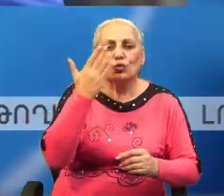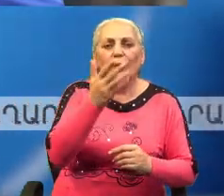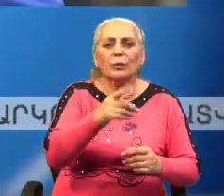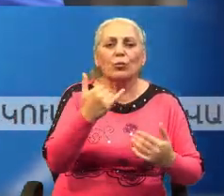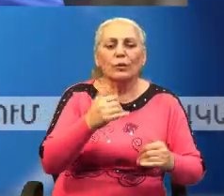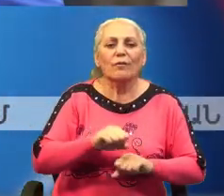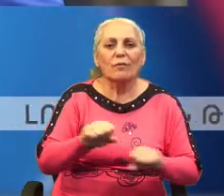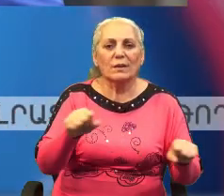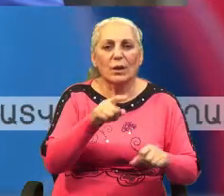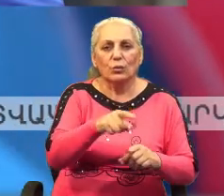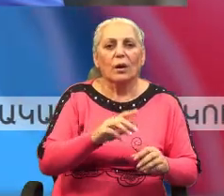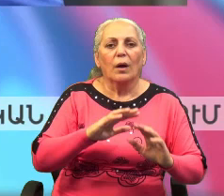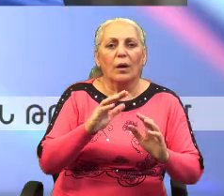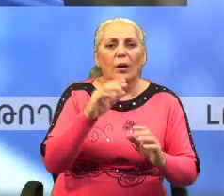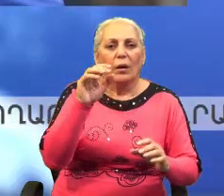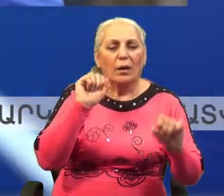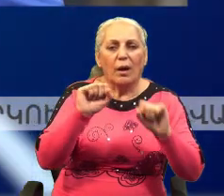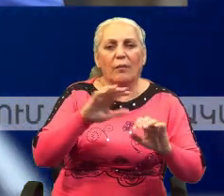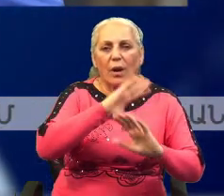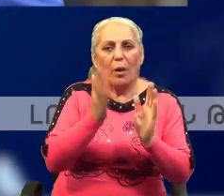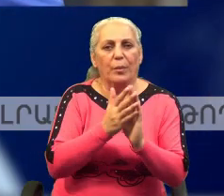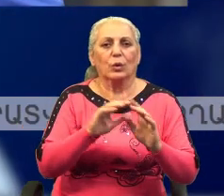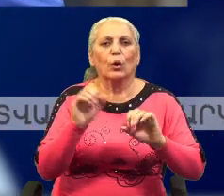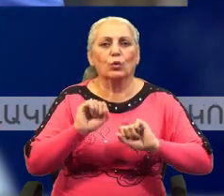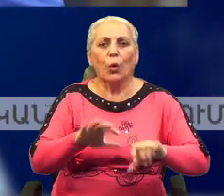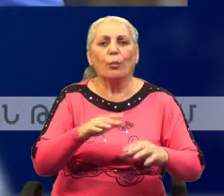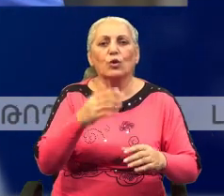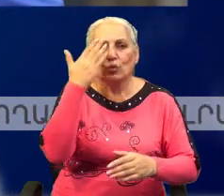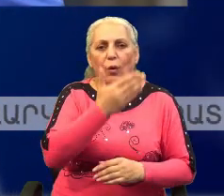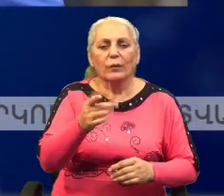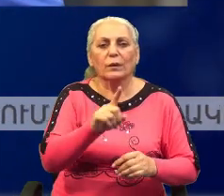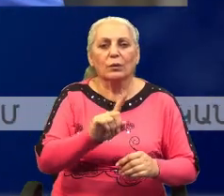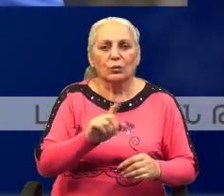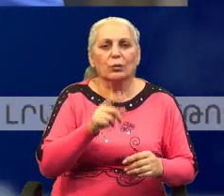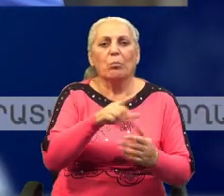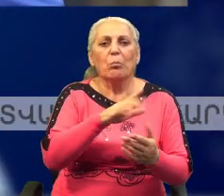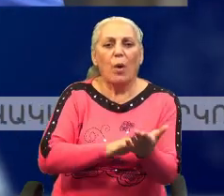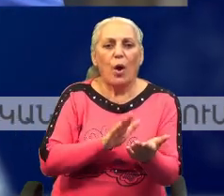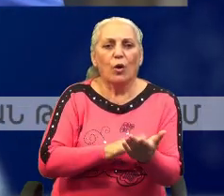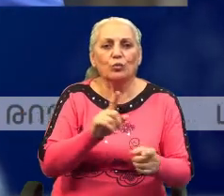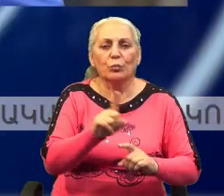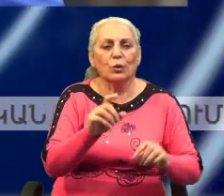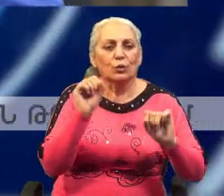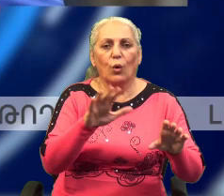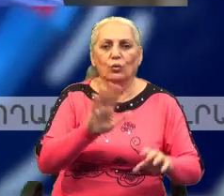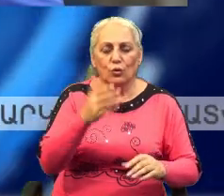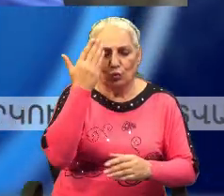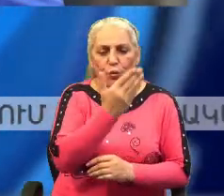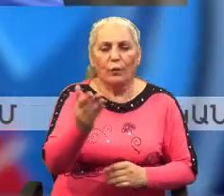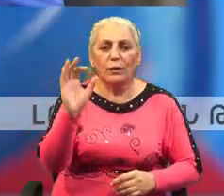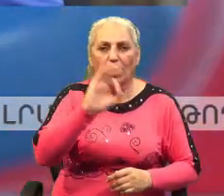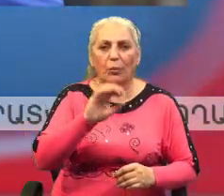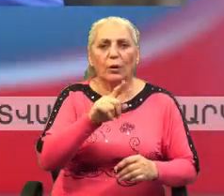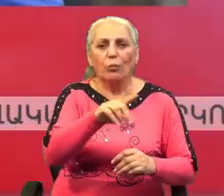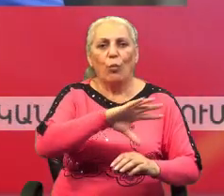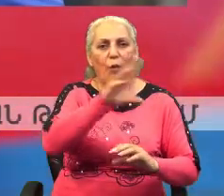ստացած իշխանությունն ապիկար կառավարման բլոքում է ժողովրդին, սպայ պատիվն ու կոչումը պահանջում է չխողել իրականությունն այս ժողովրդից, որին